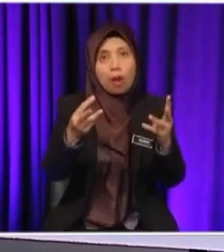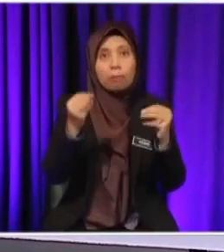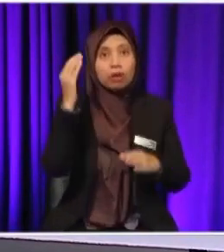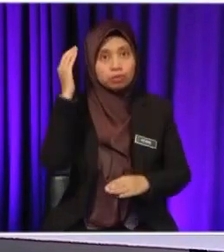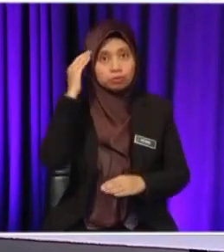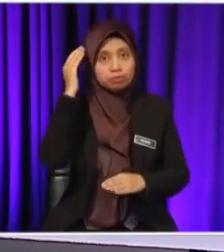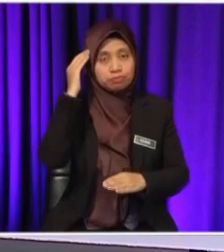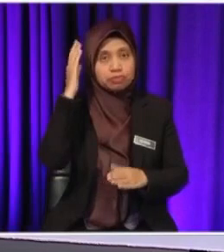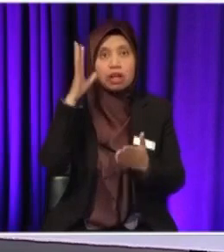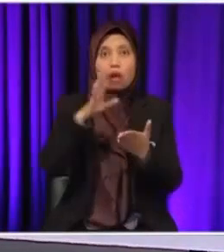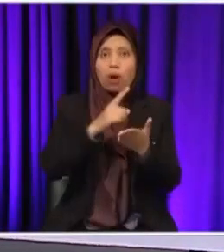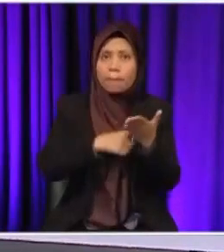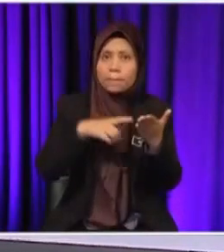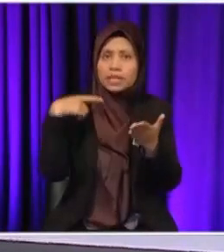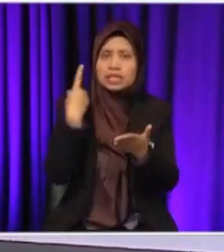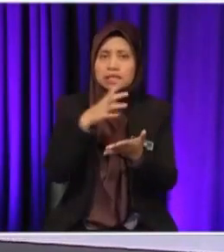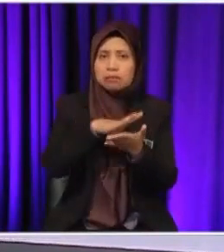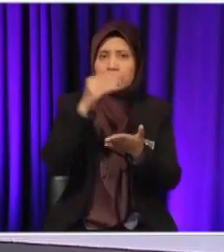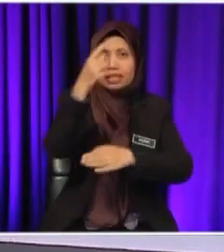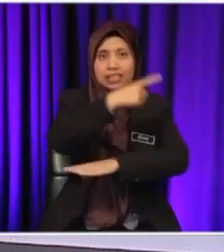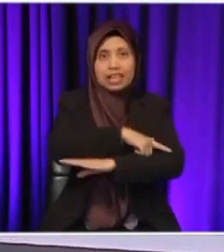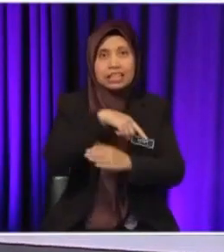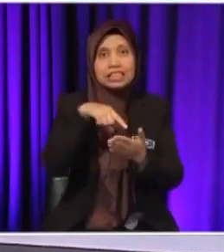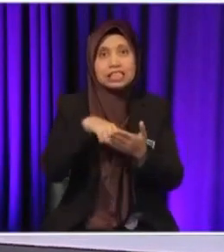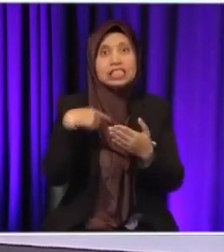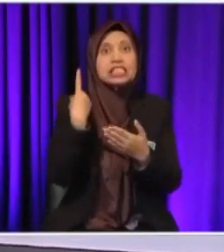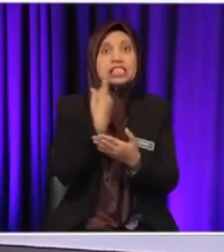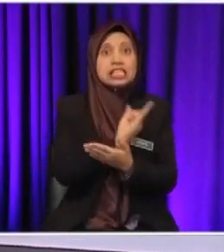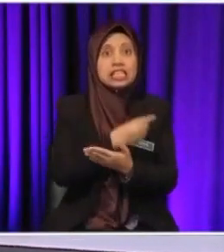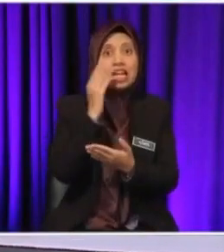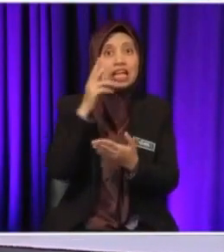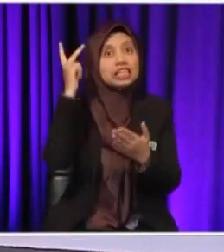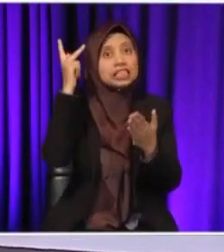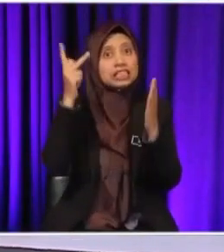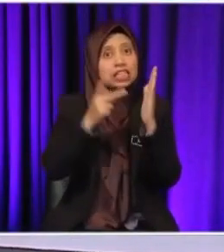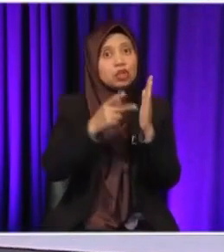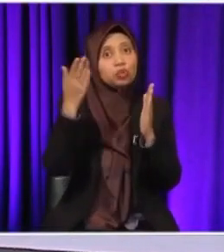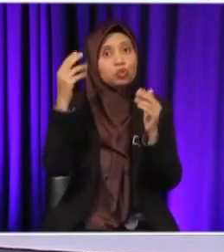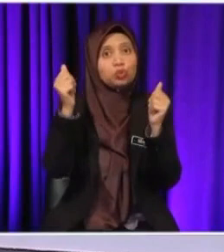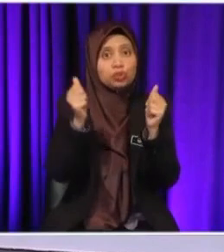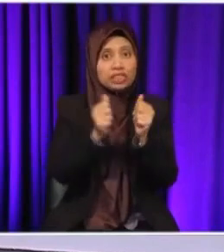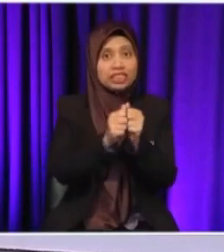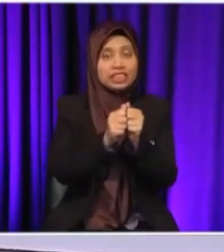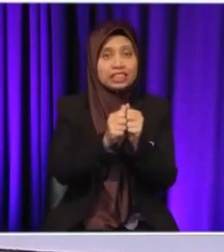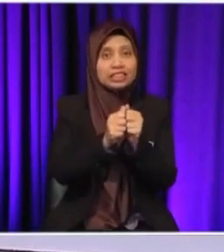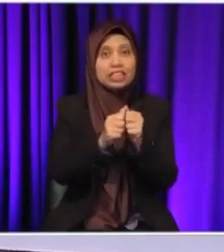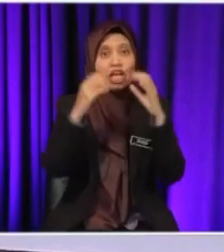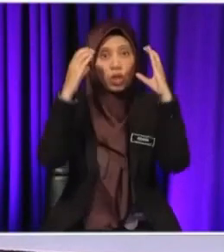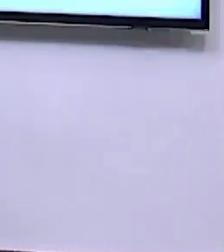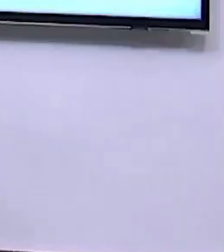kita berkenalan terlebih dahulu dengan guru penyampai untuk hari ini? Jom kita saksikan sedikit profil beliau.